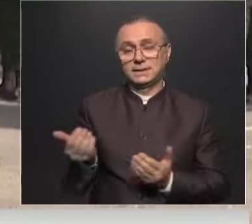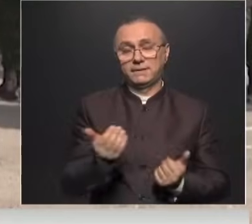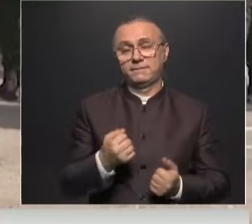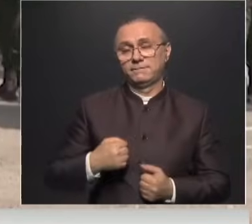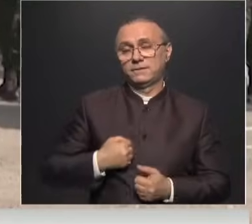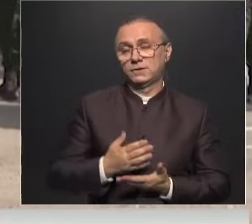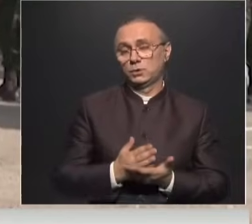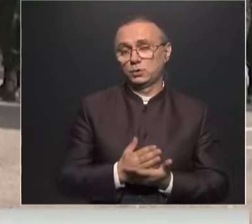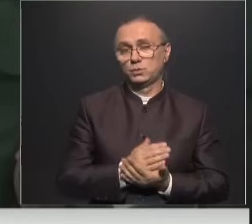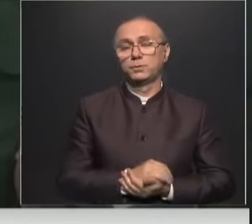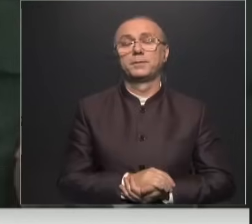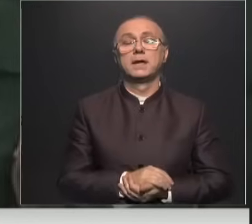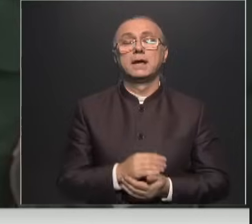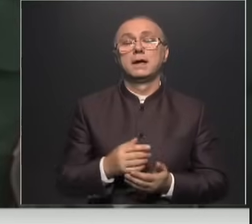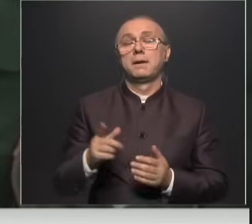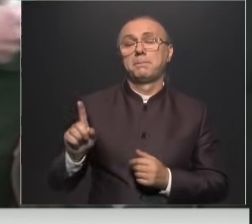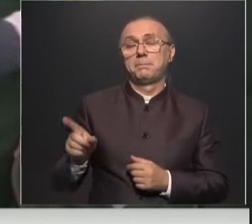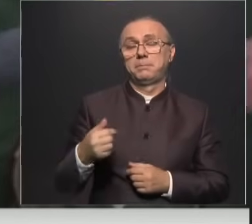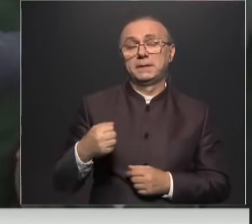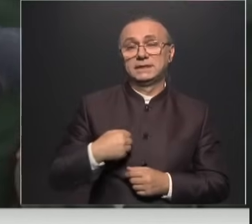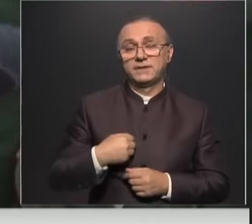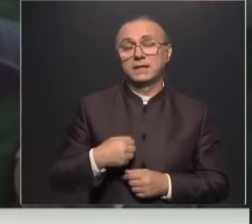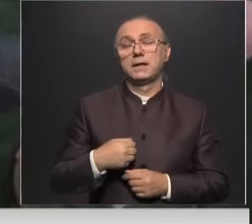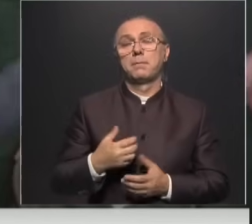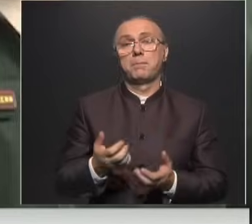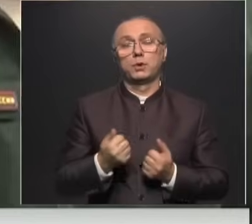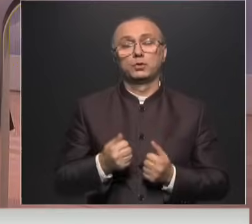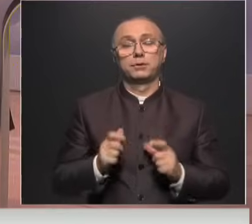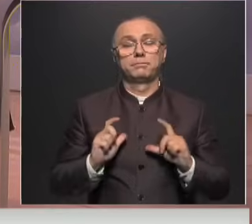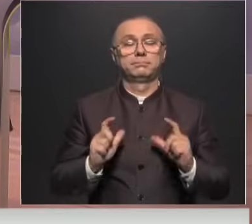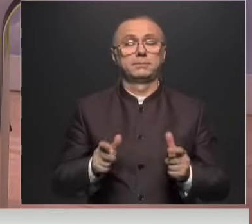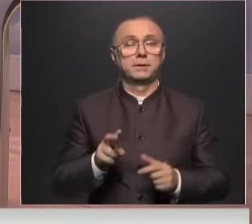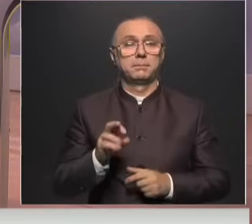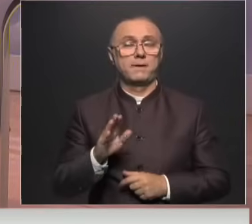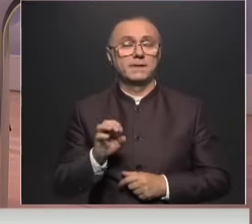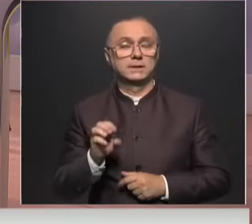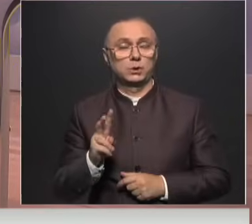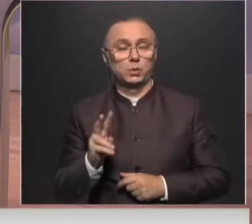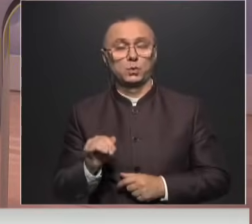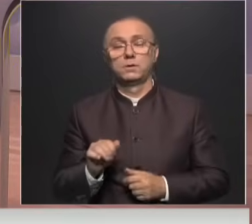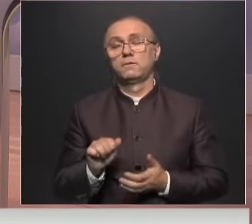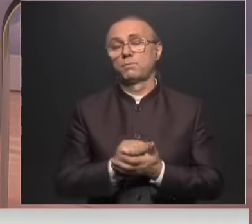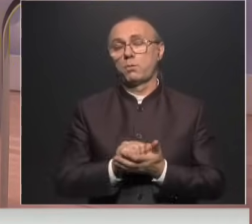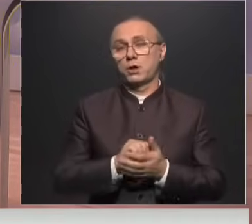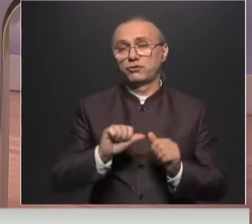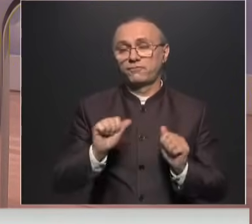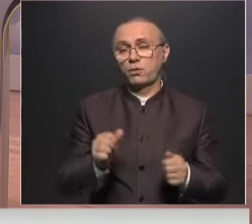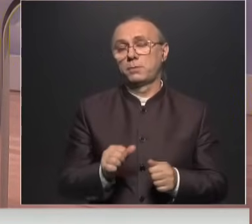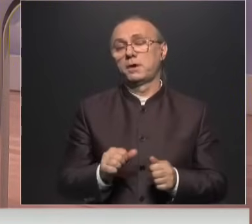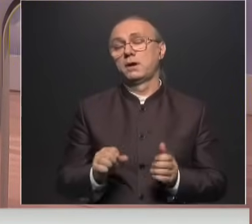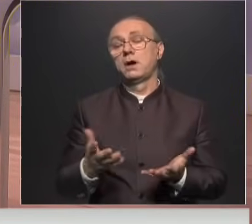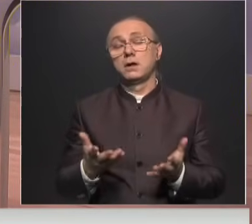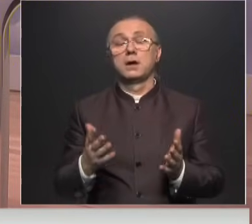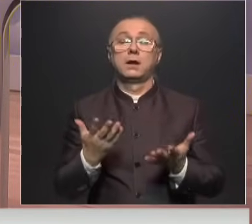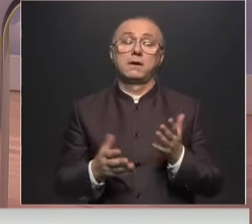правилам. Призывники получат повестки в бумажной форме. Электронные уведомления планируют рассылать в регионах, где уже создана